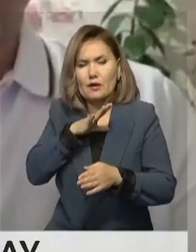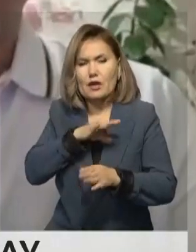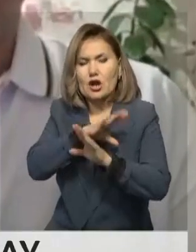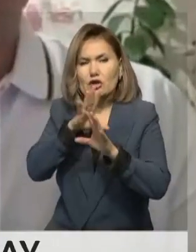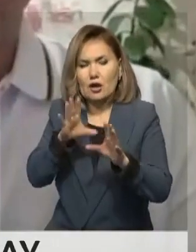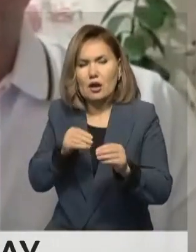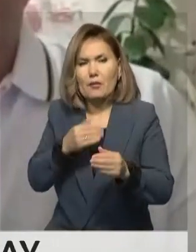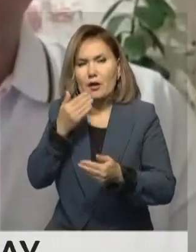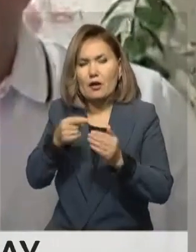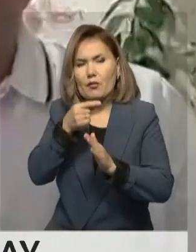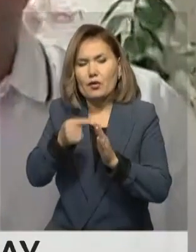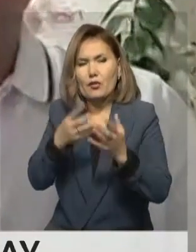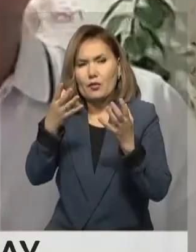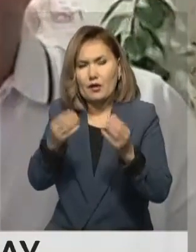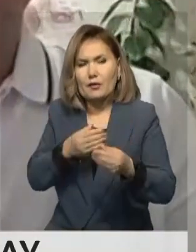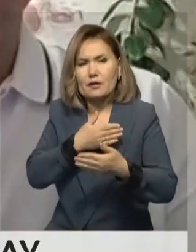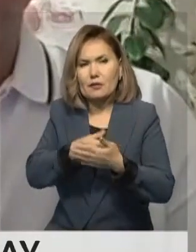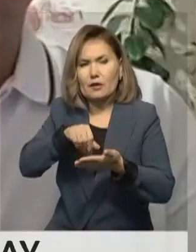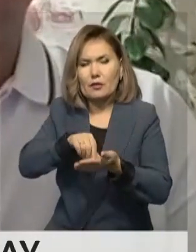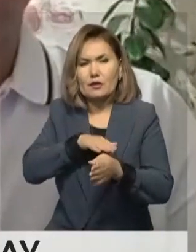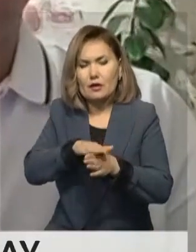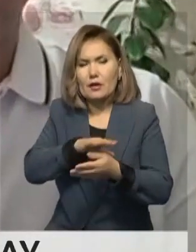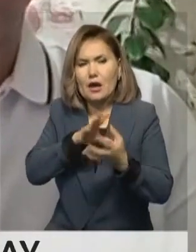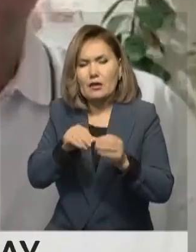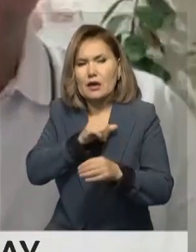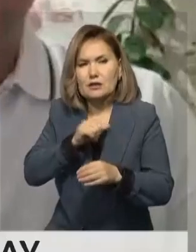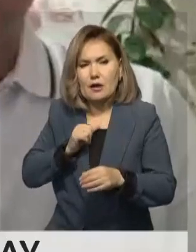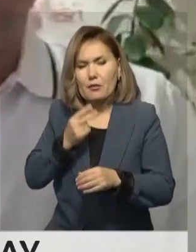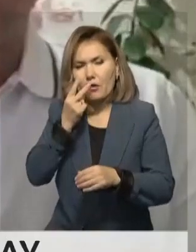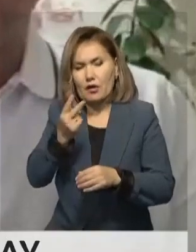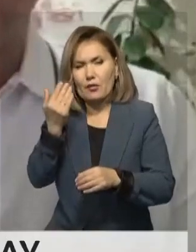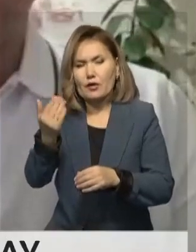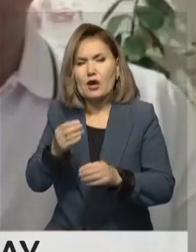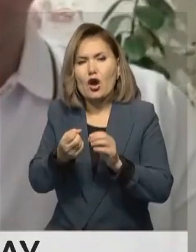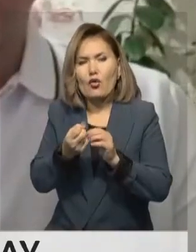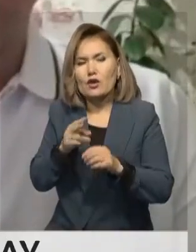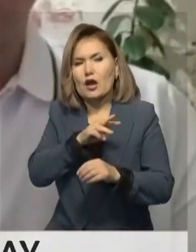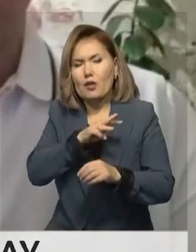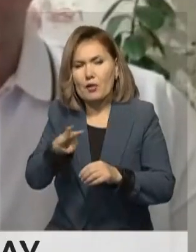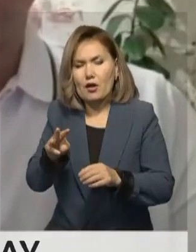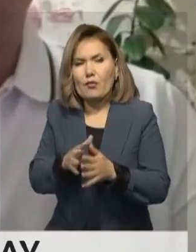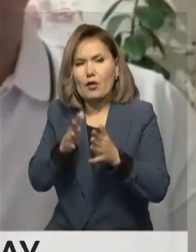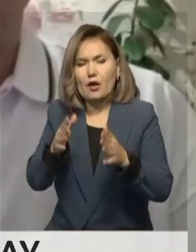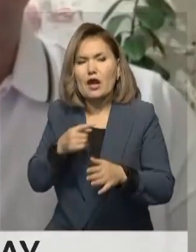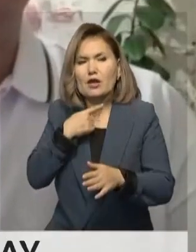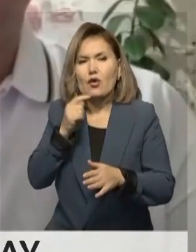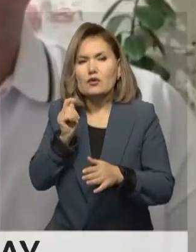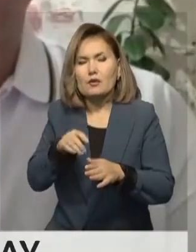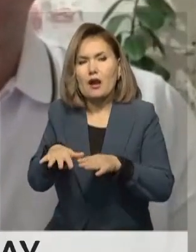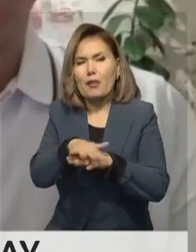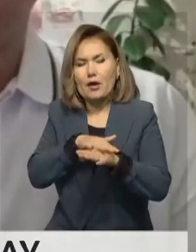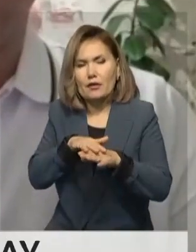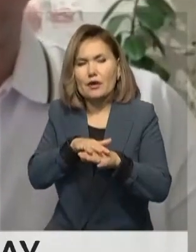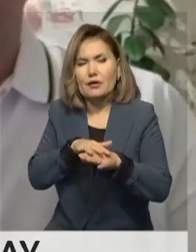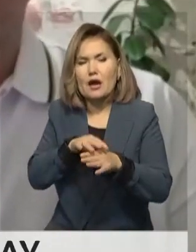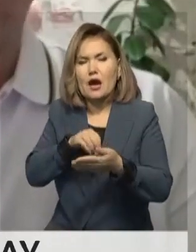Жалпы референдум, бүгінгі референдум ол белсенді өтті. Көріп отырғанымыздай, мынау 12 миллионнан астам дауыс беретін адамдардың